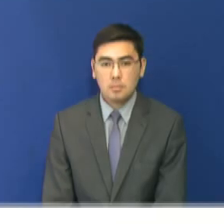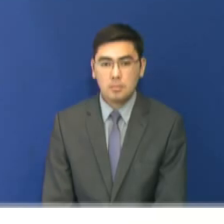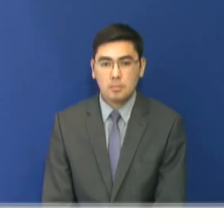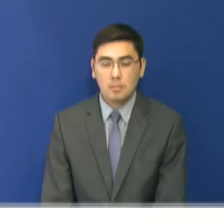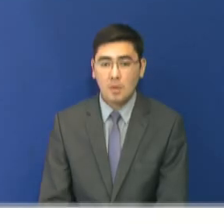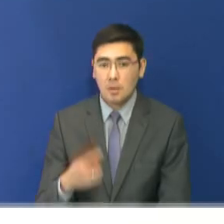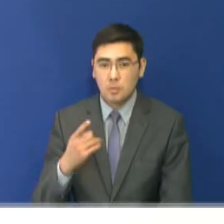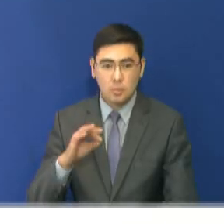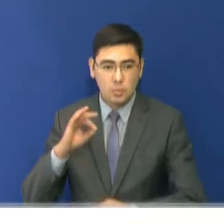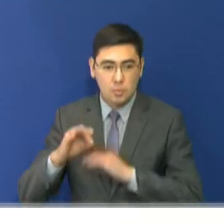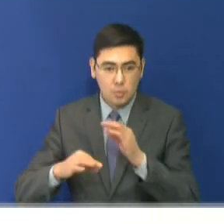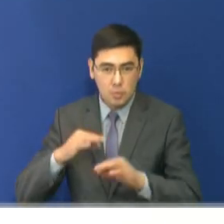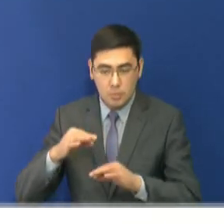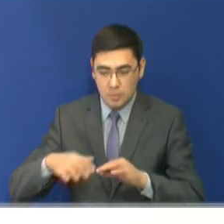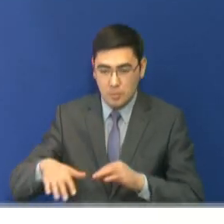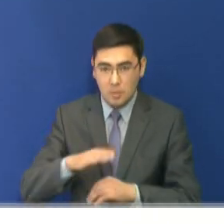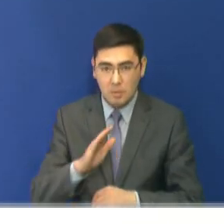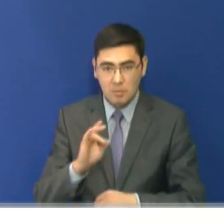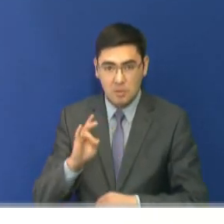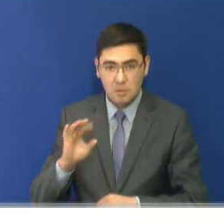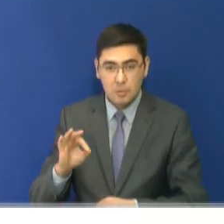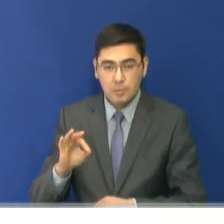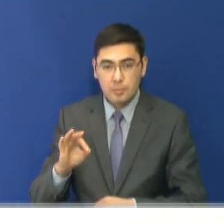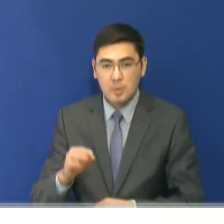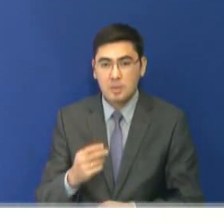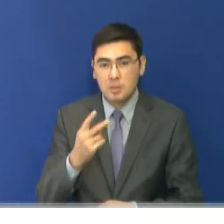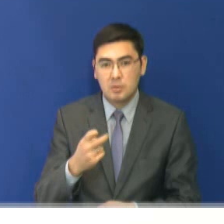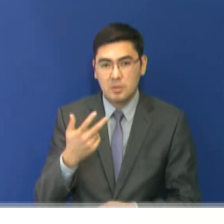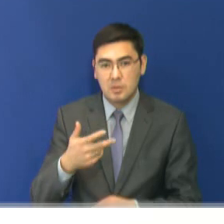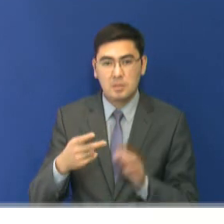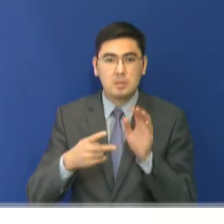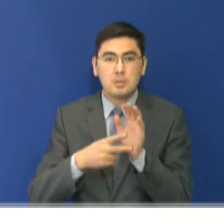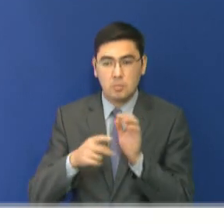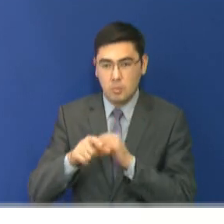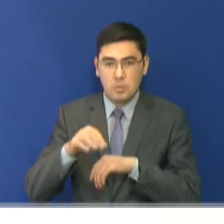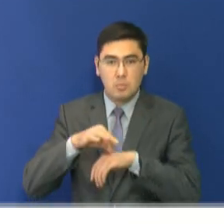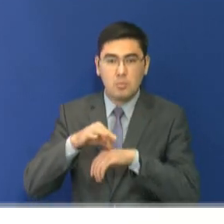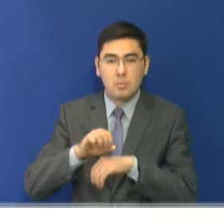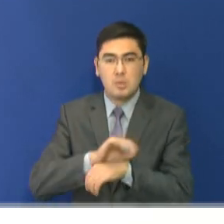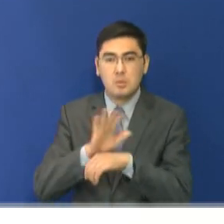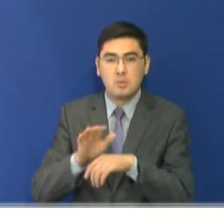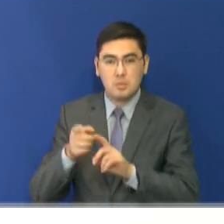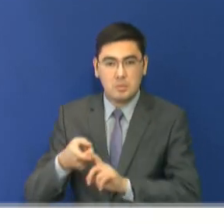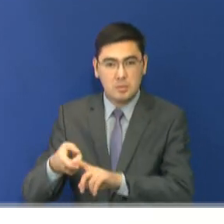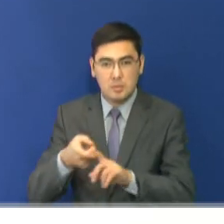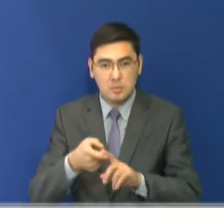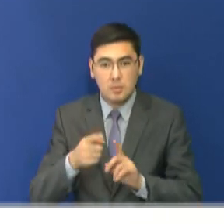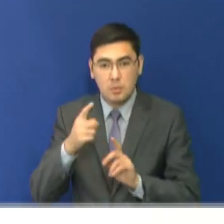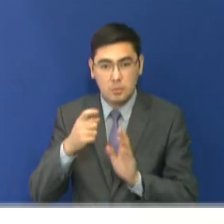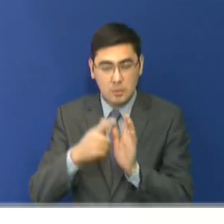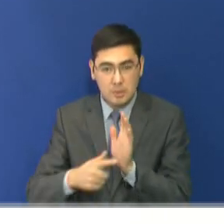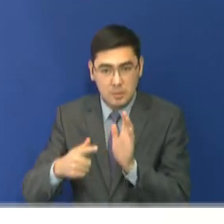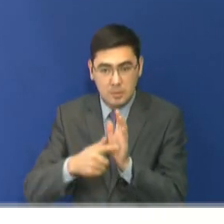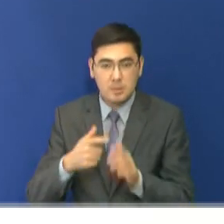За прошедшие сутки в Восточно-Казахстанской области зарегистрировано 237 случаев коронавирусной инфекции. Из них 177